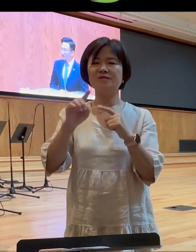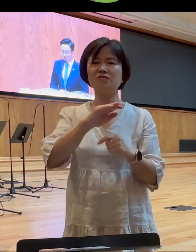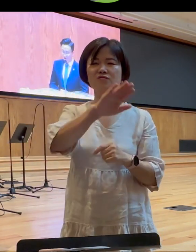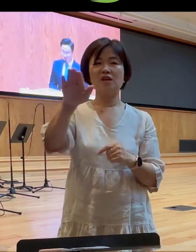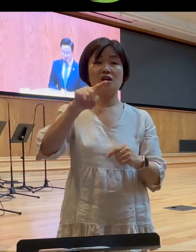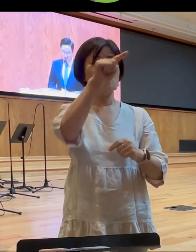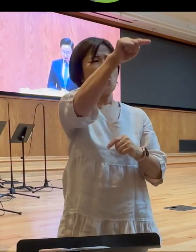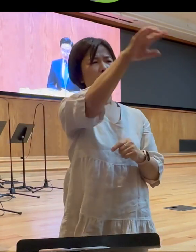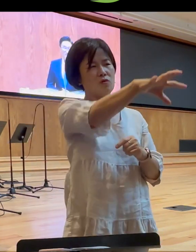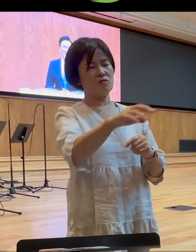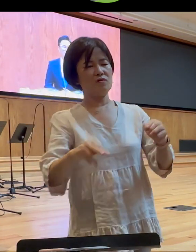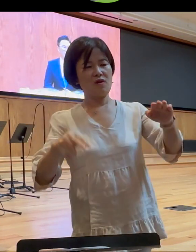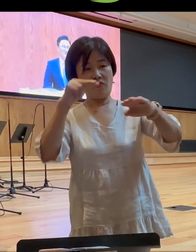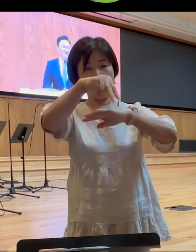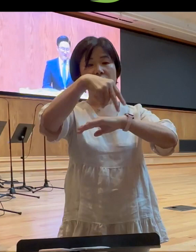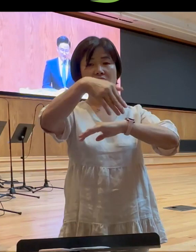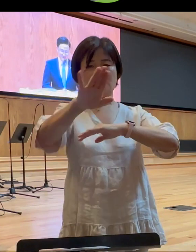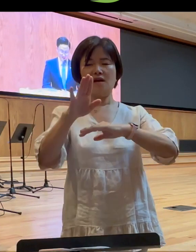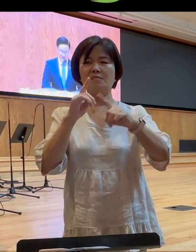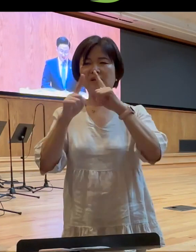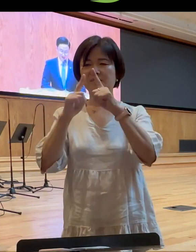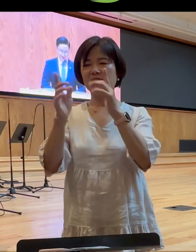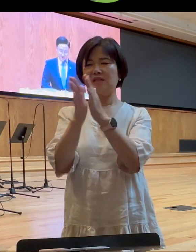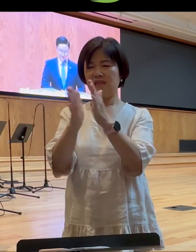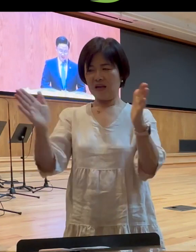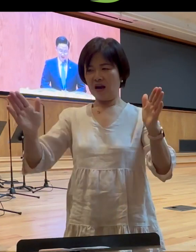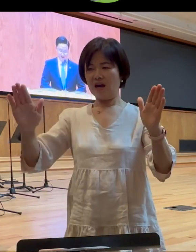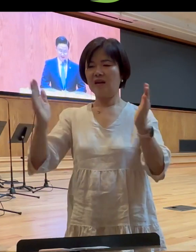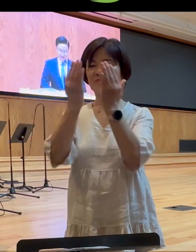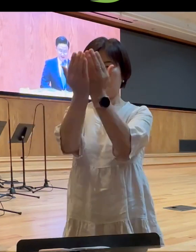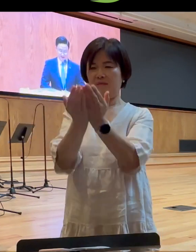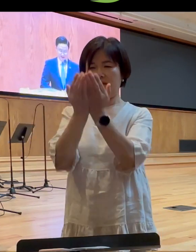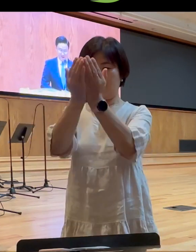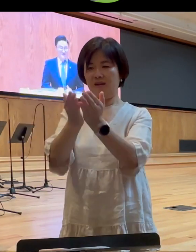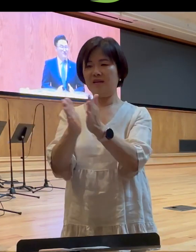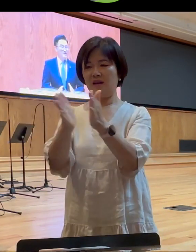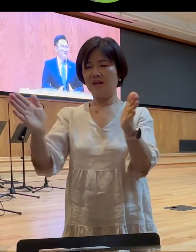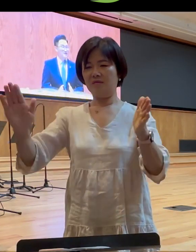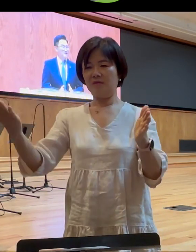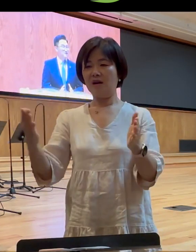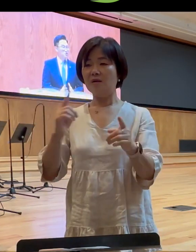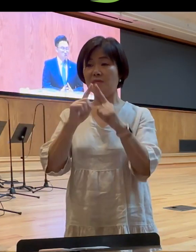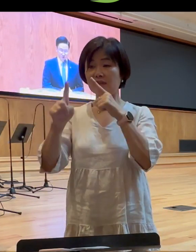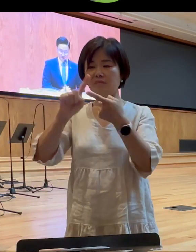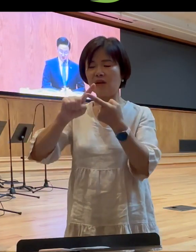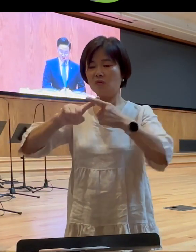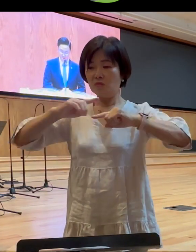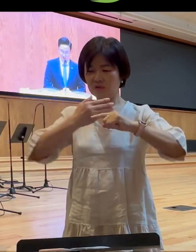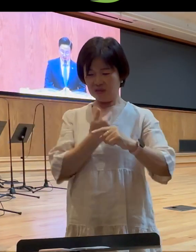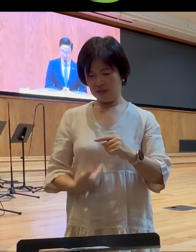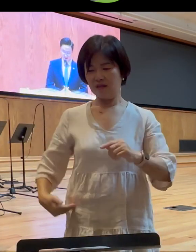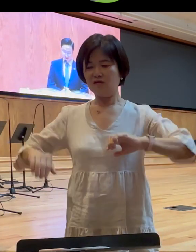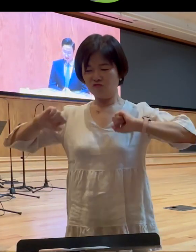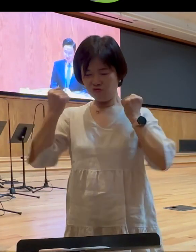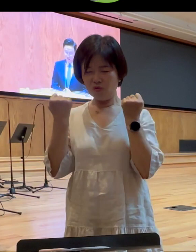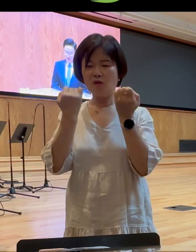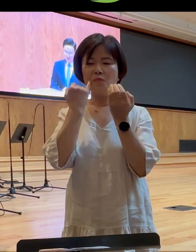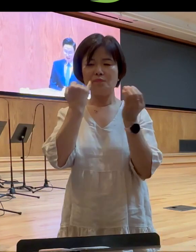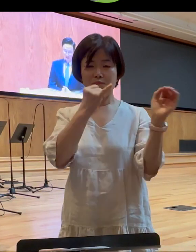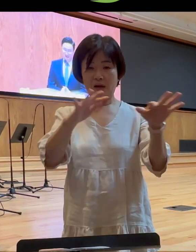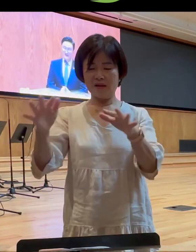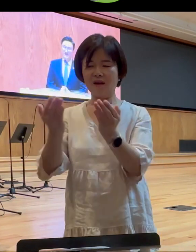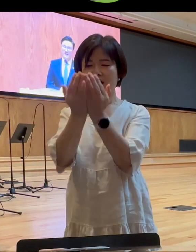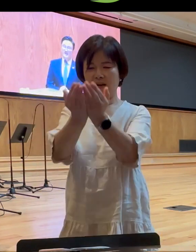저편으로 건너가자라는 말씀에서 시작되었습니다. 말씀에 따라 제자들은 순종했고 항해를 시작합니다.